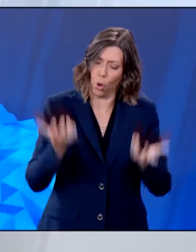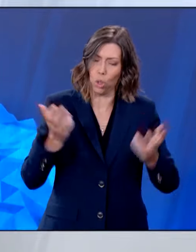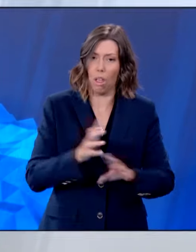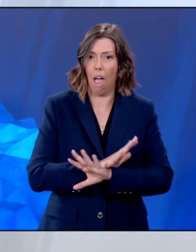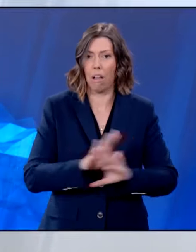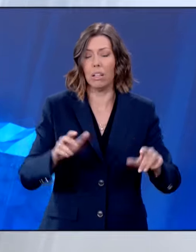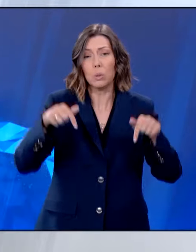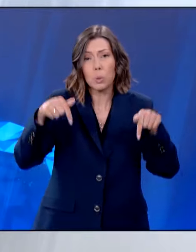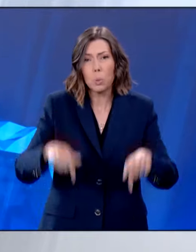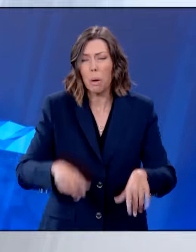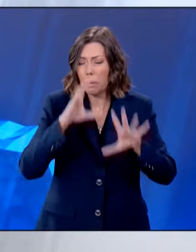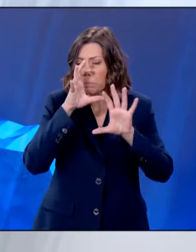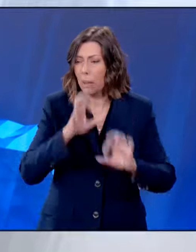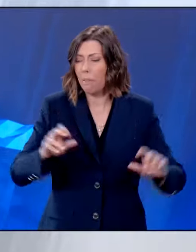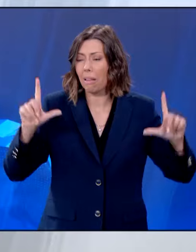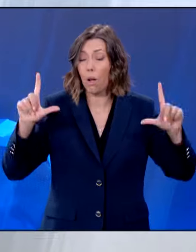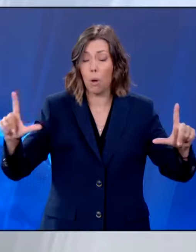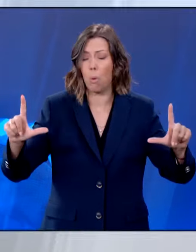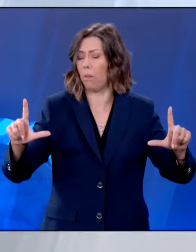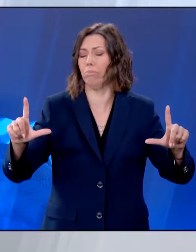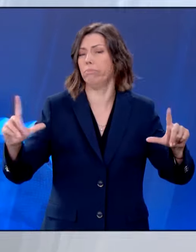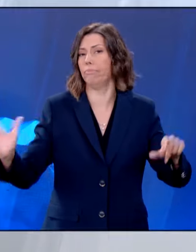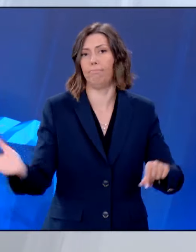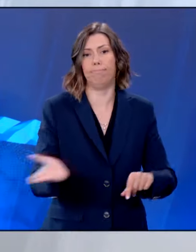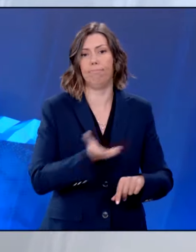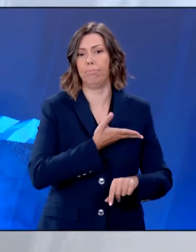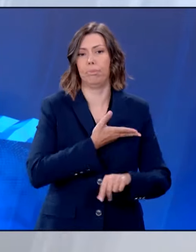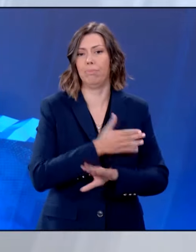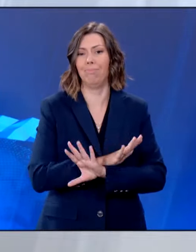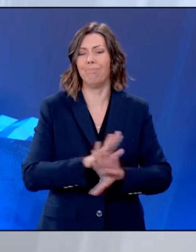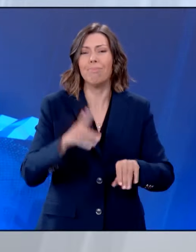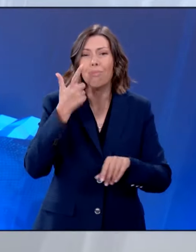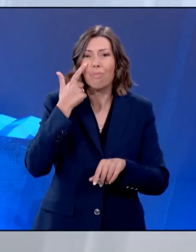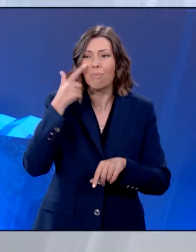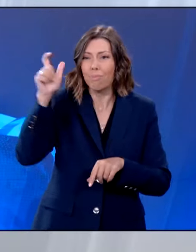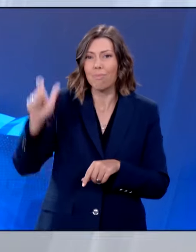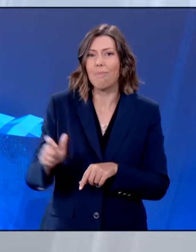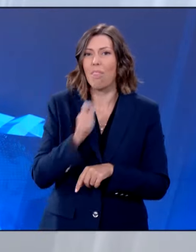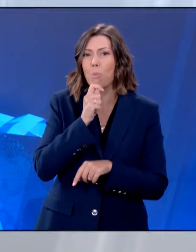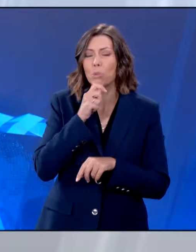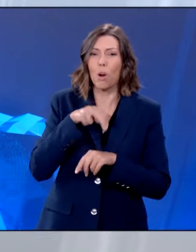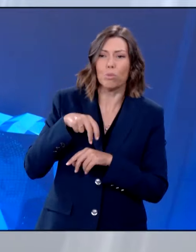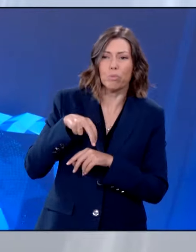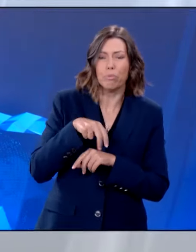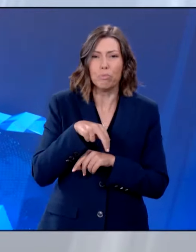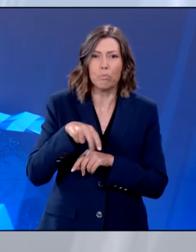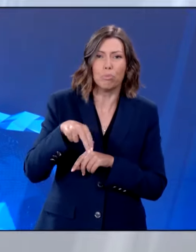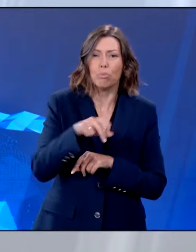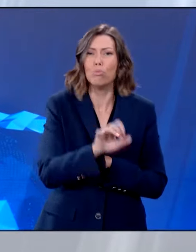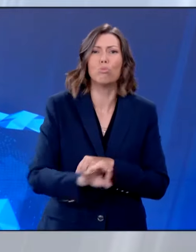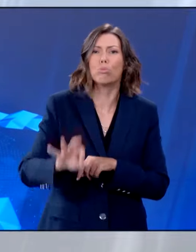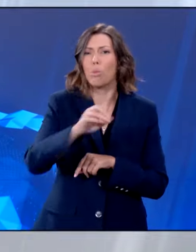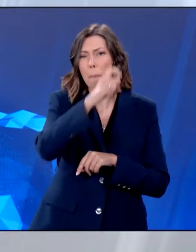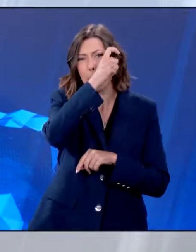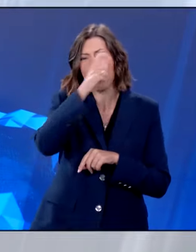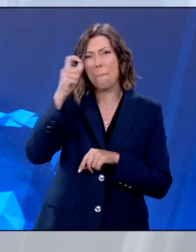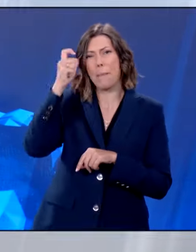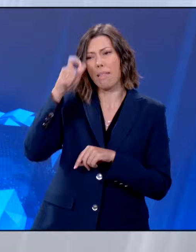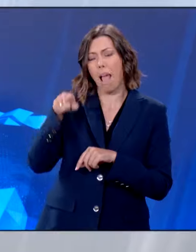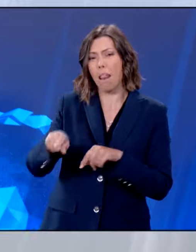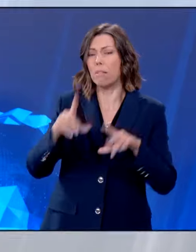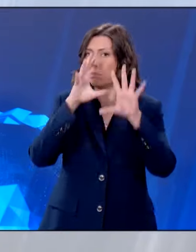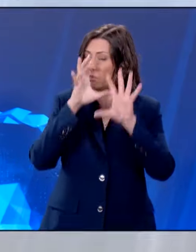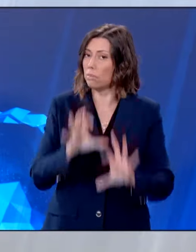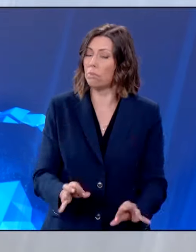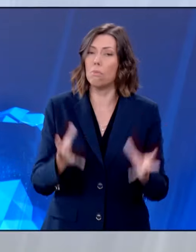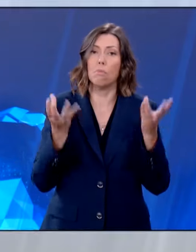ημέρας αποκαρδιωτική. Είμαστε στο σημείο ακριβώς της παρυφές του πεντελικού όρους. Εδώ κάηκαν πάρα πολλά